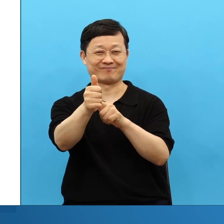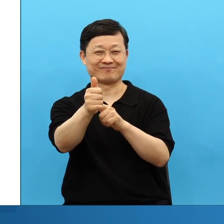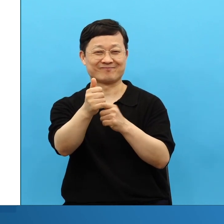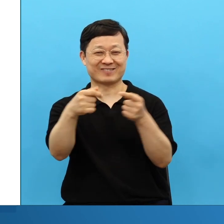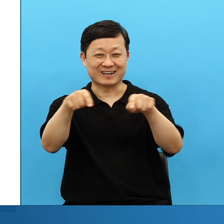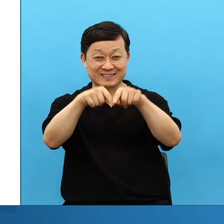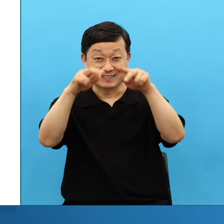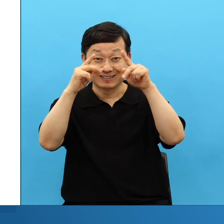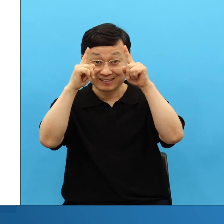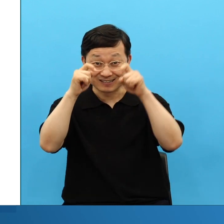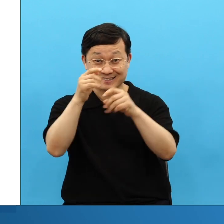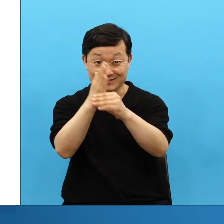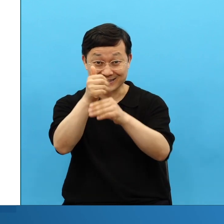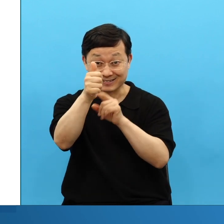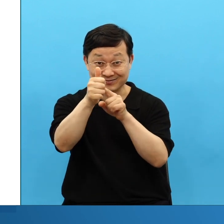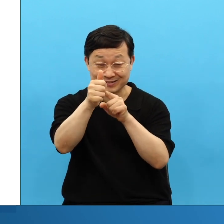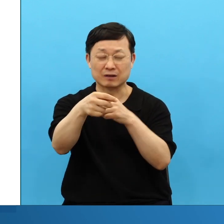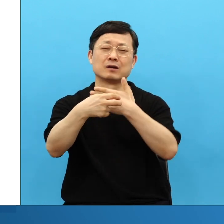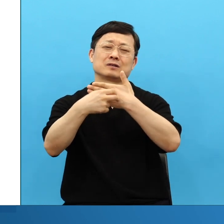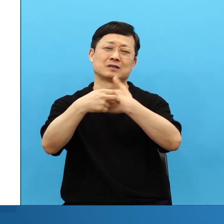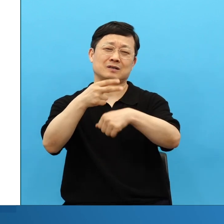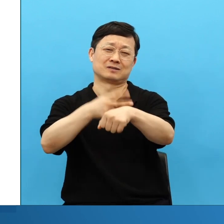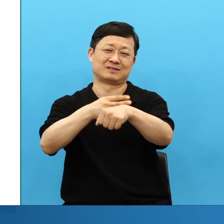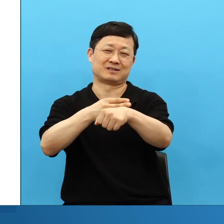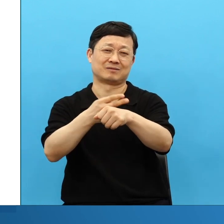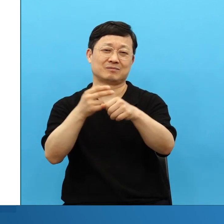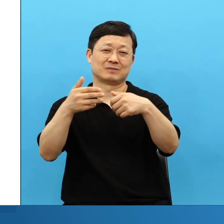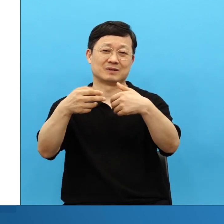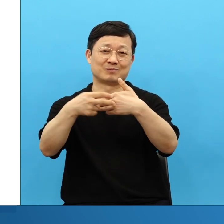이제 일반 사회에서도 저분을 인정을 해주는 거죠.